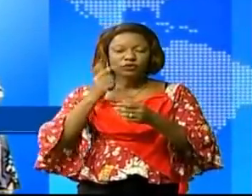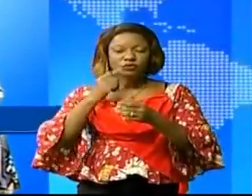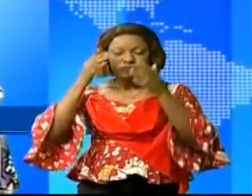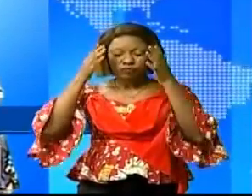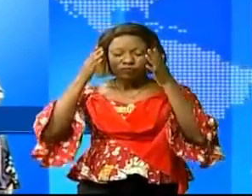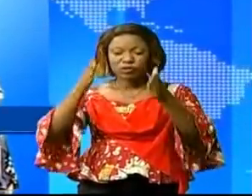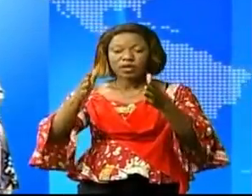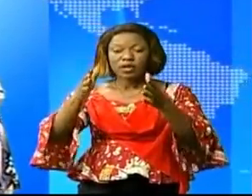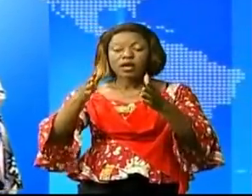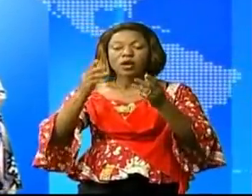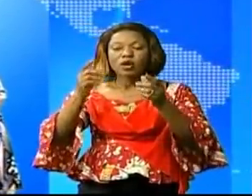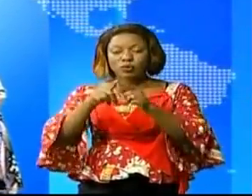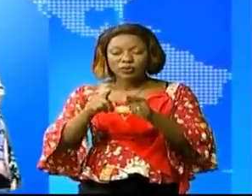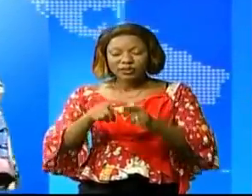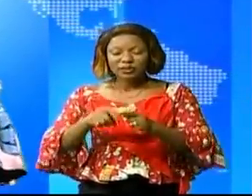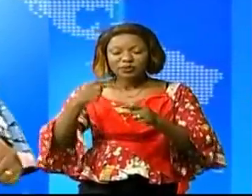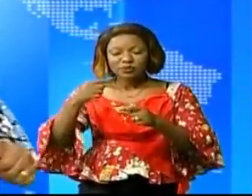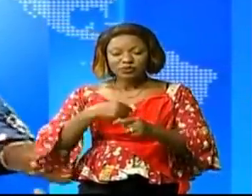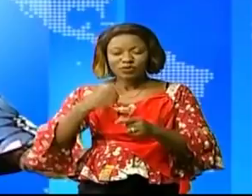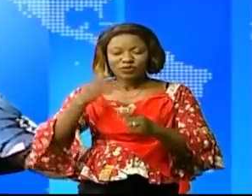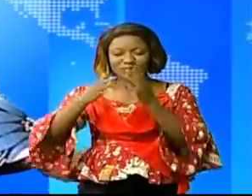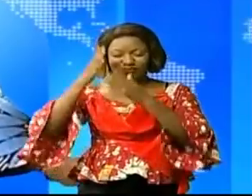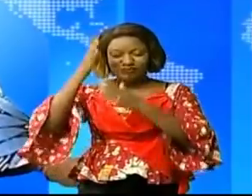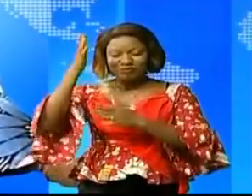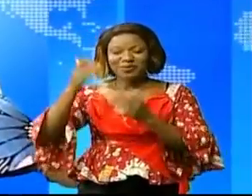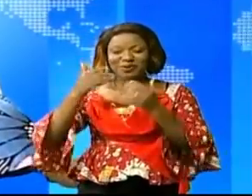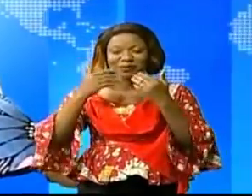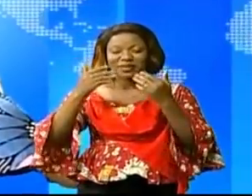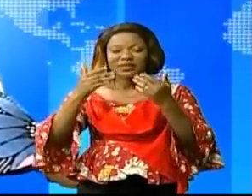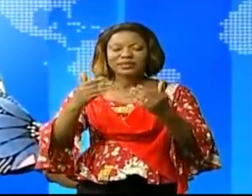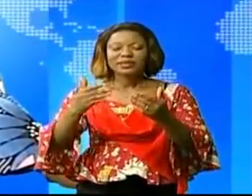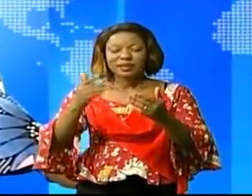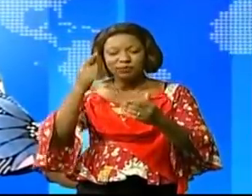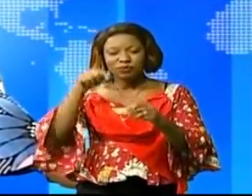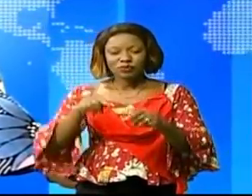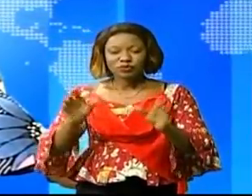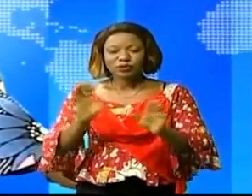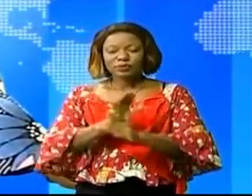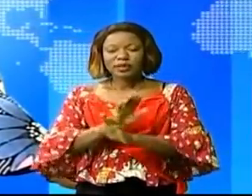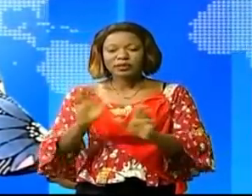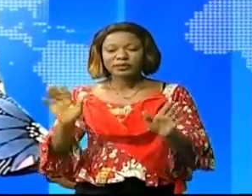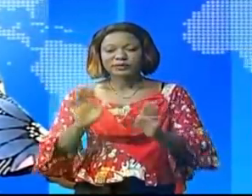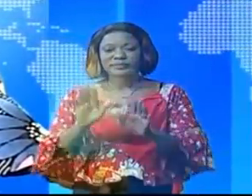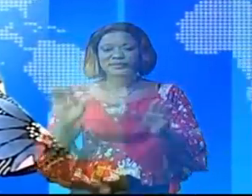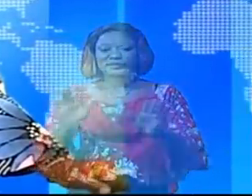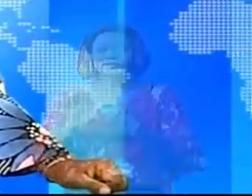À 20h, retrouvez Sandra Nyangui pour la grande édition du journal. Au revoir.